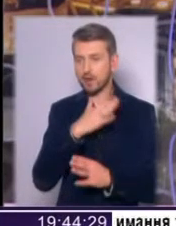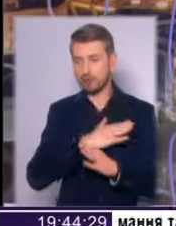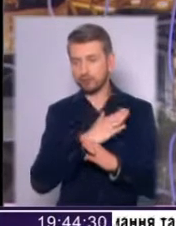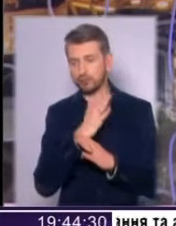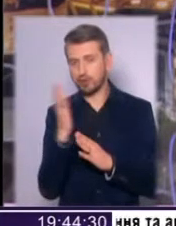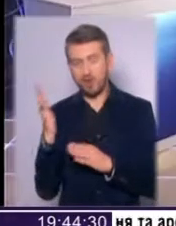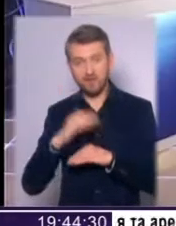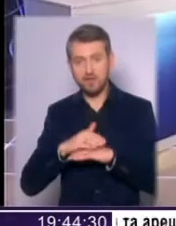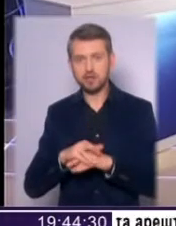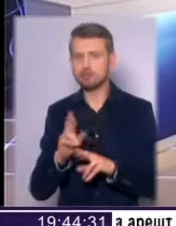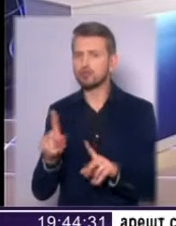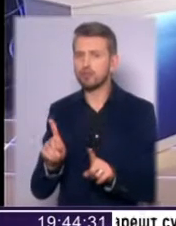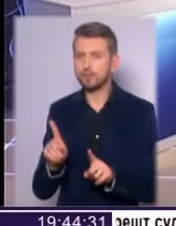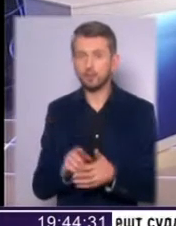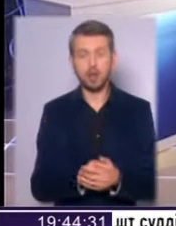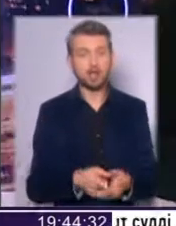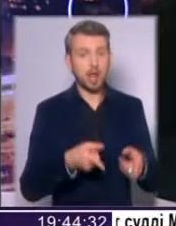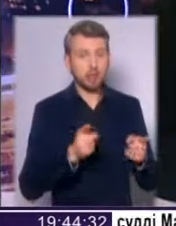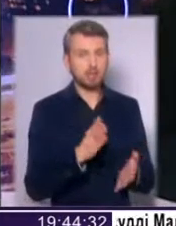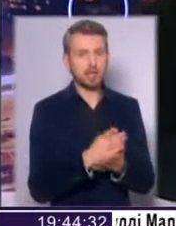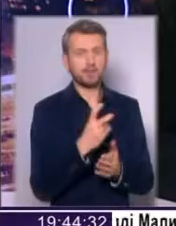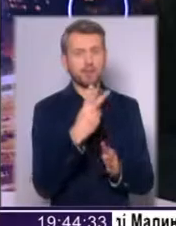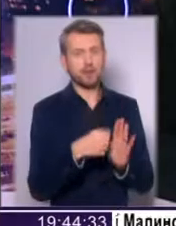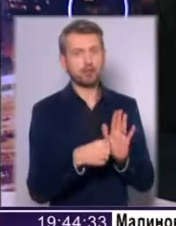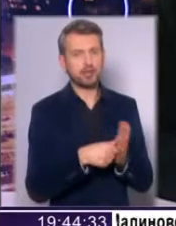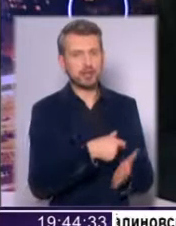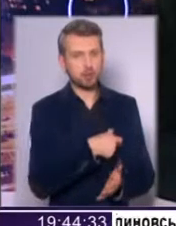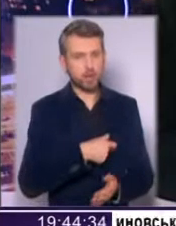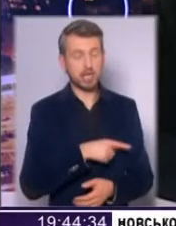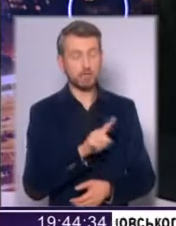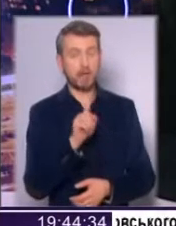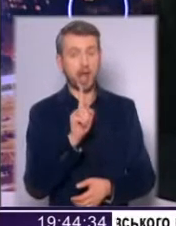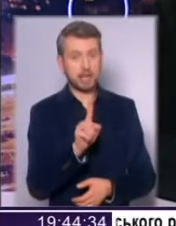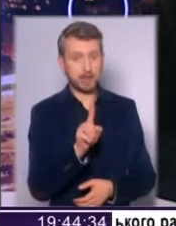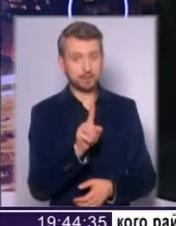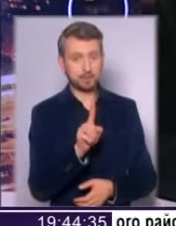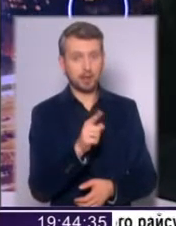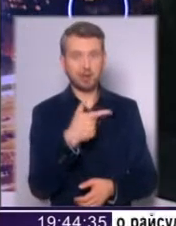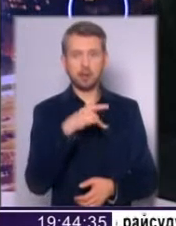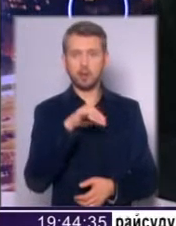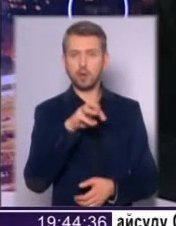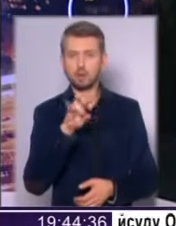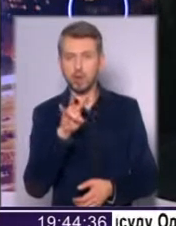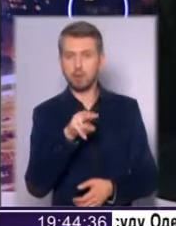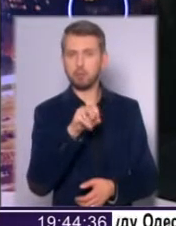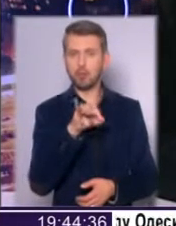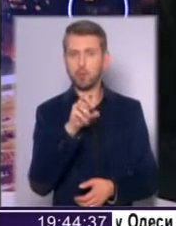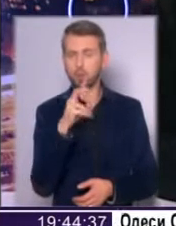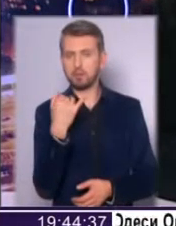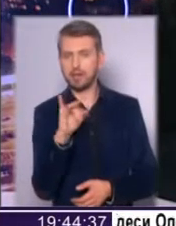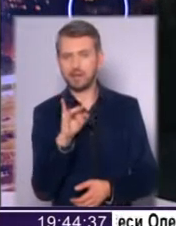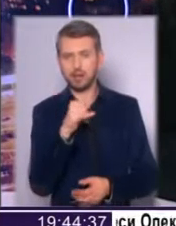так, насправді є 226 депутатів. 226 вже. Але Гройсман і Парубій